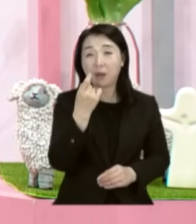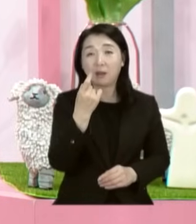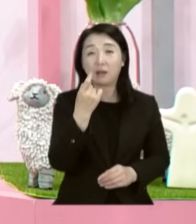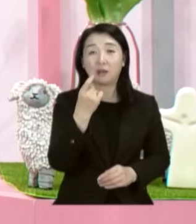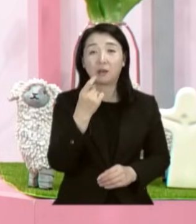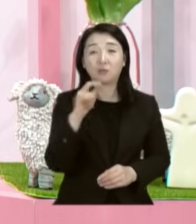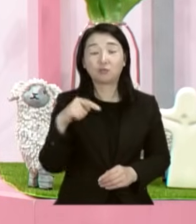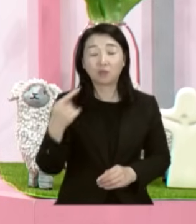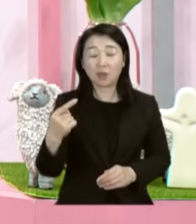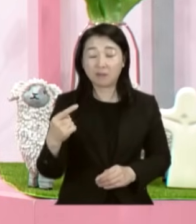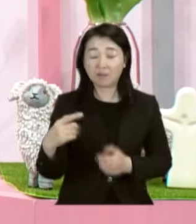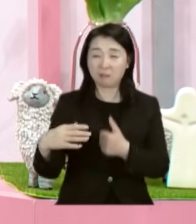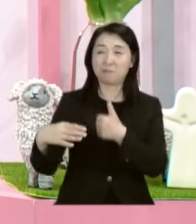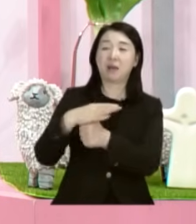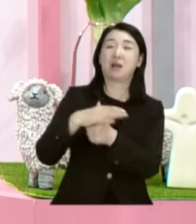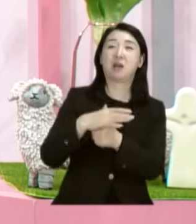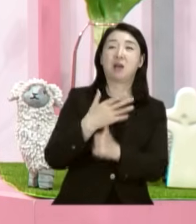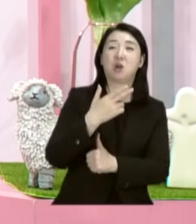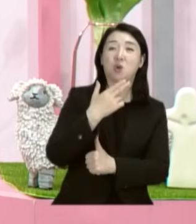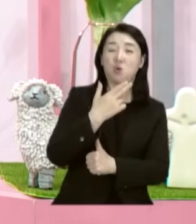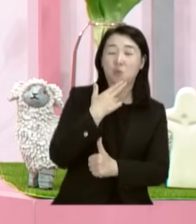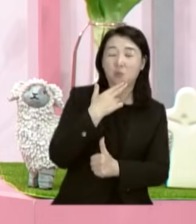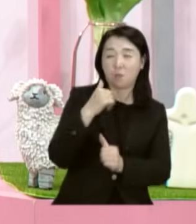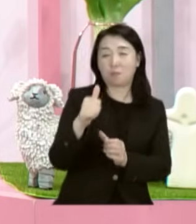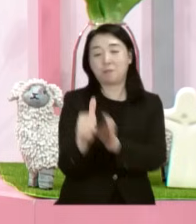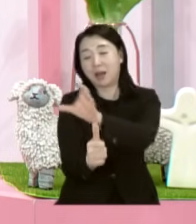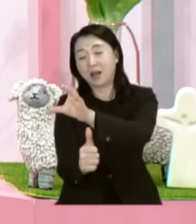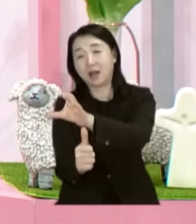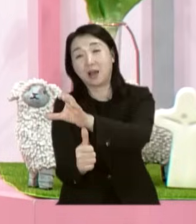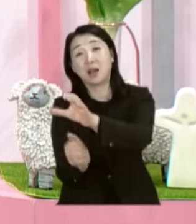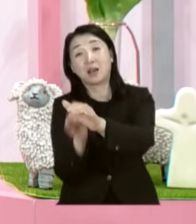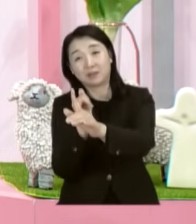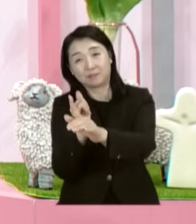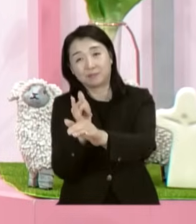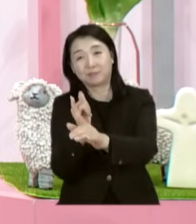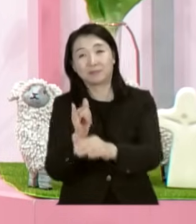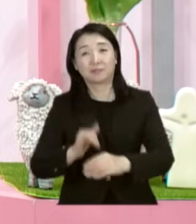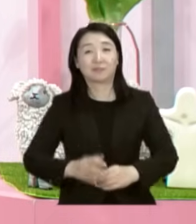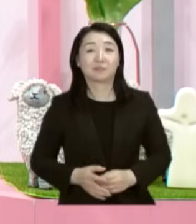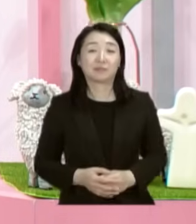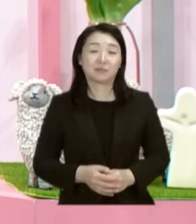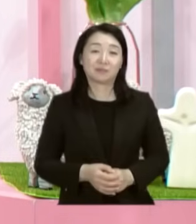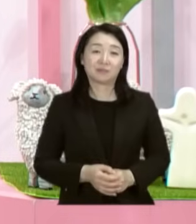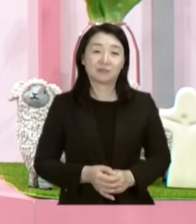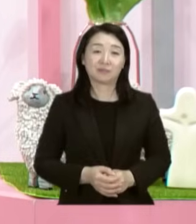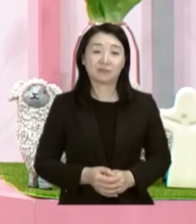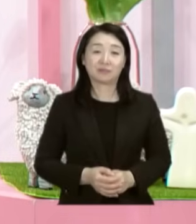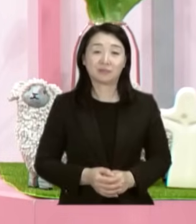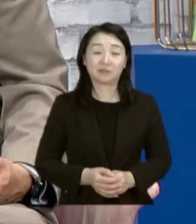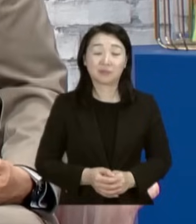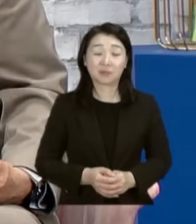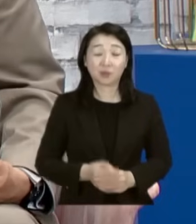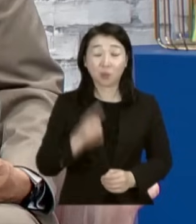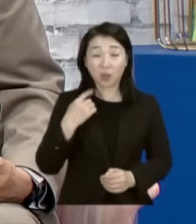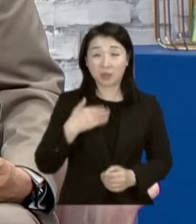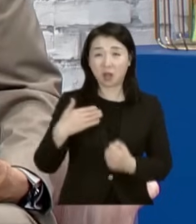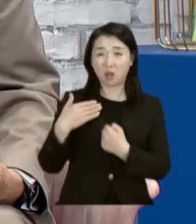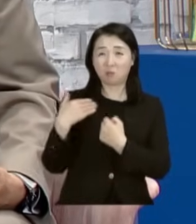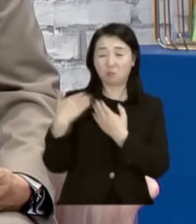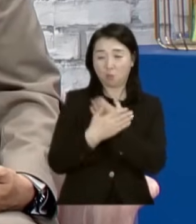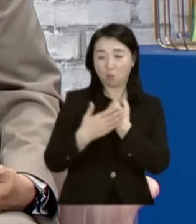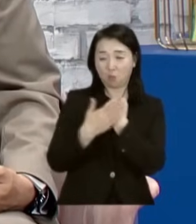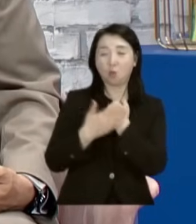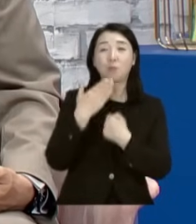나면은 어 제압 당하지 않고음 생존할 수 있고 역으로 상대방을 제압할 수 있는 그런 매력 일종의 호신술네